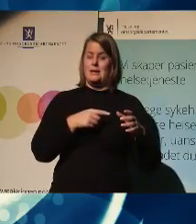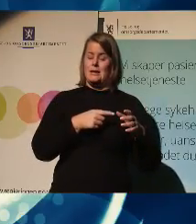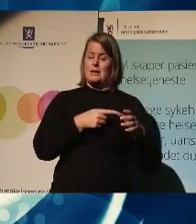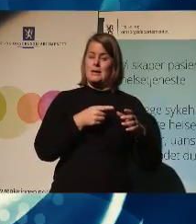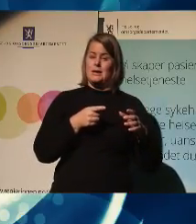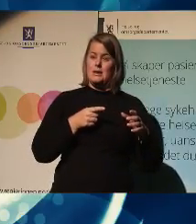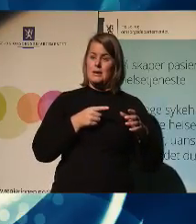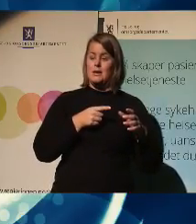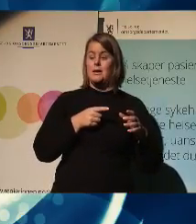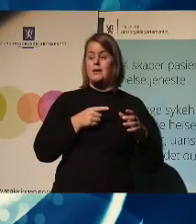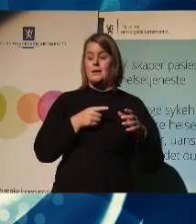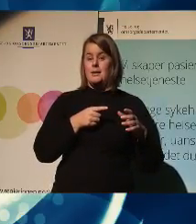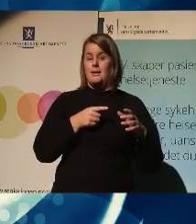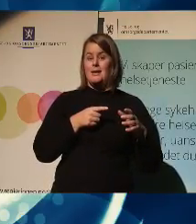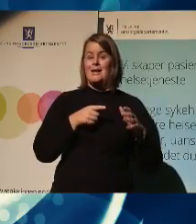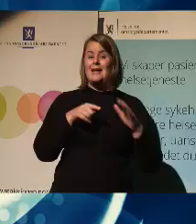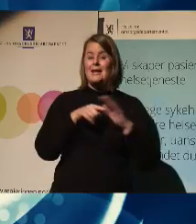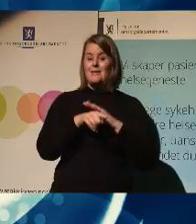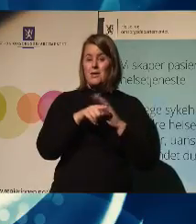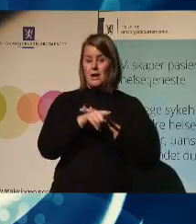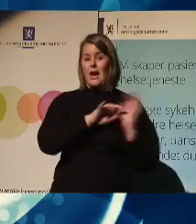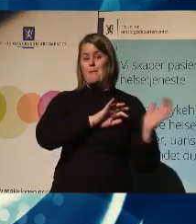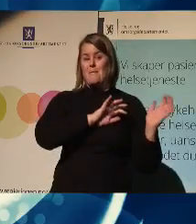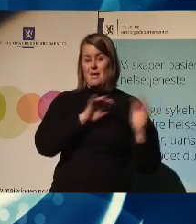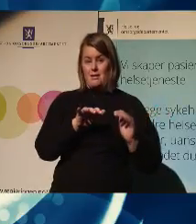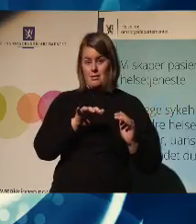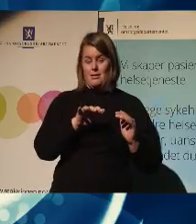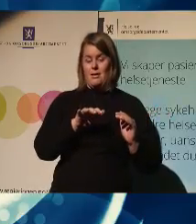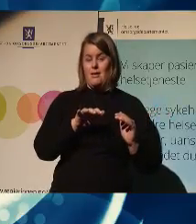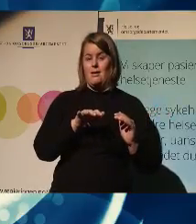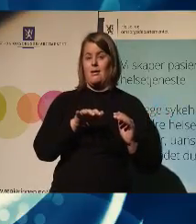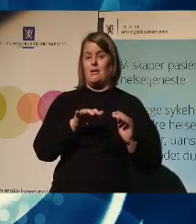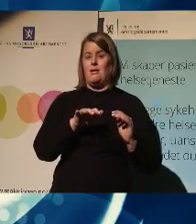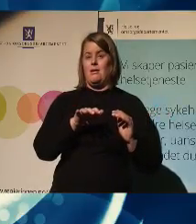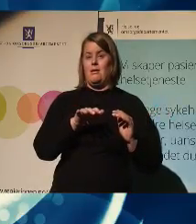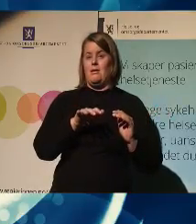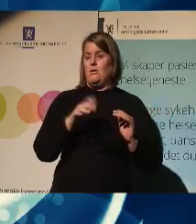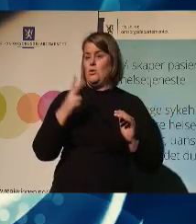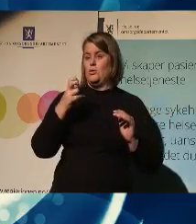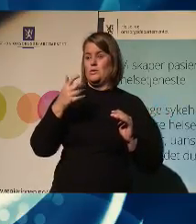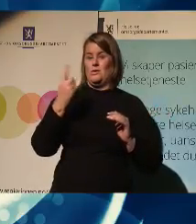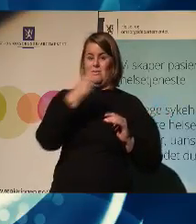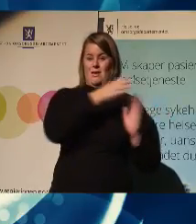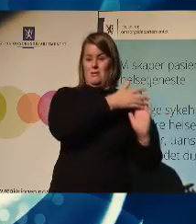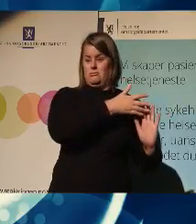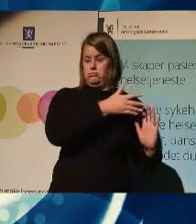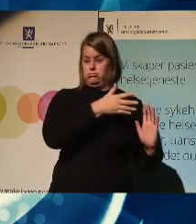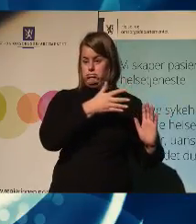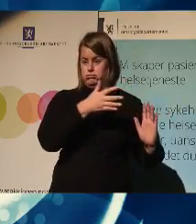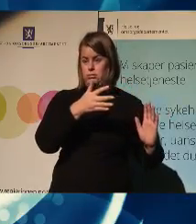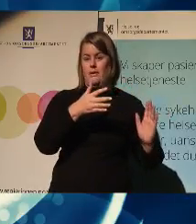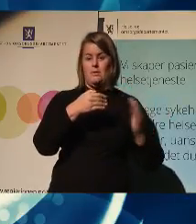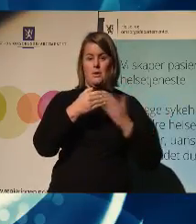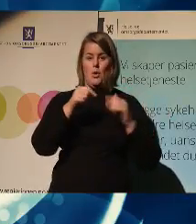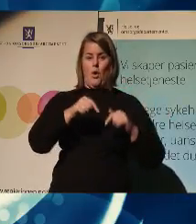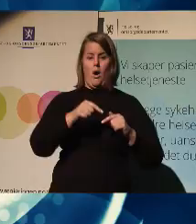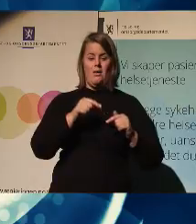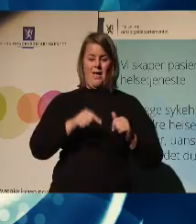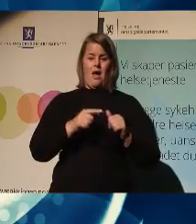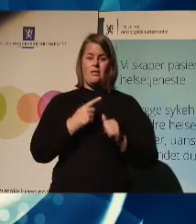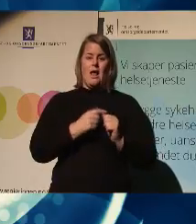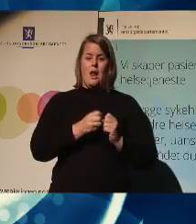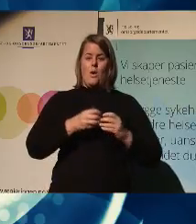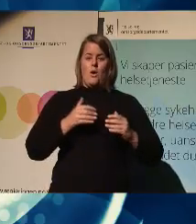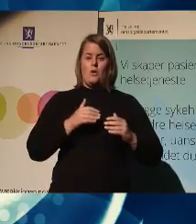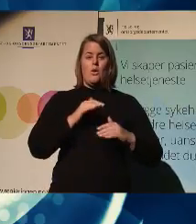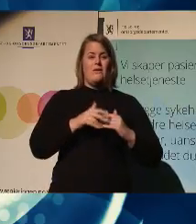med innvandrere og migranter, og dette har økt siden 2010 med over 3%. Hvis vi da legger